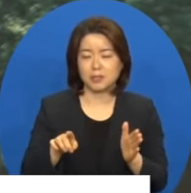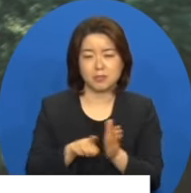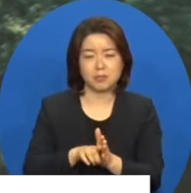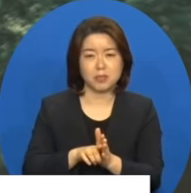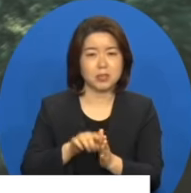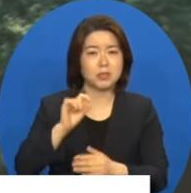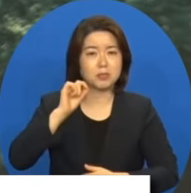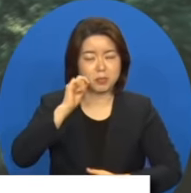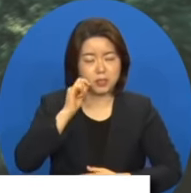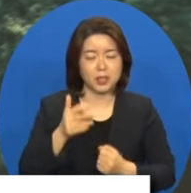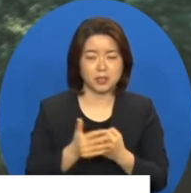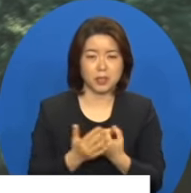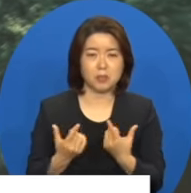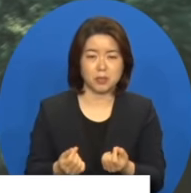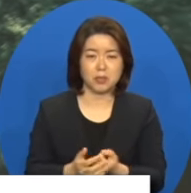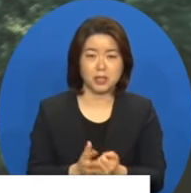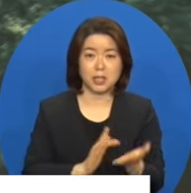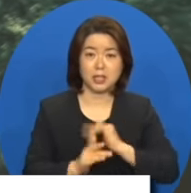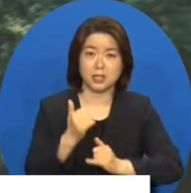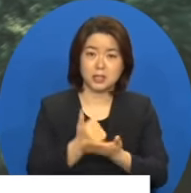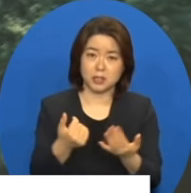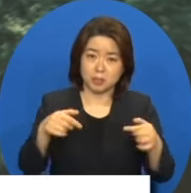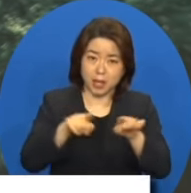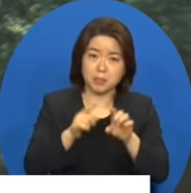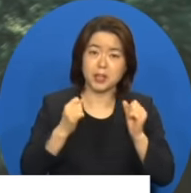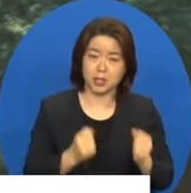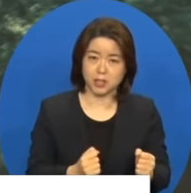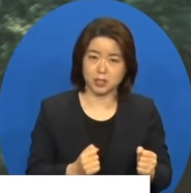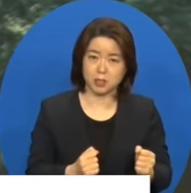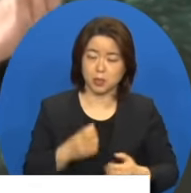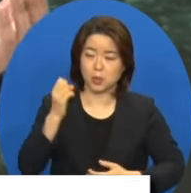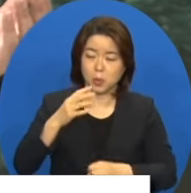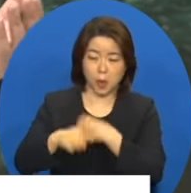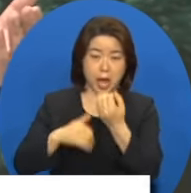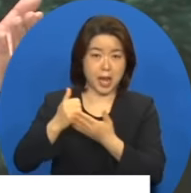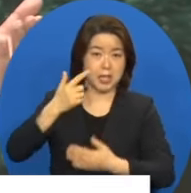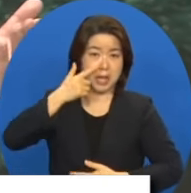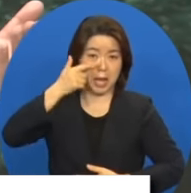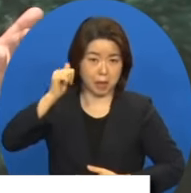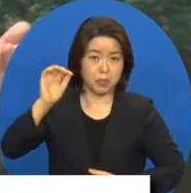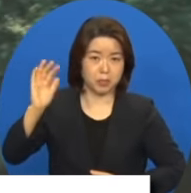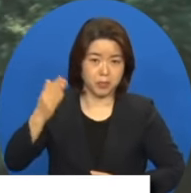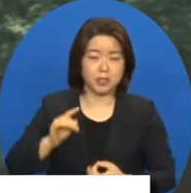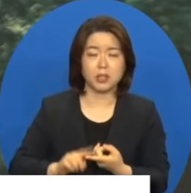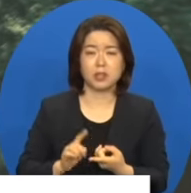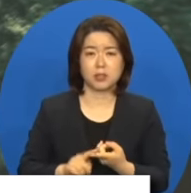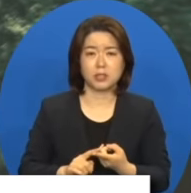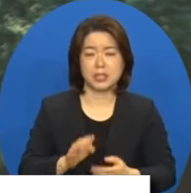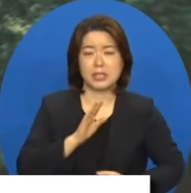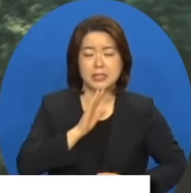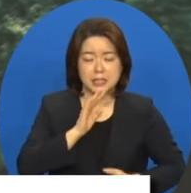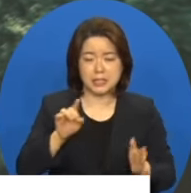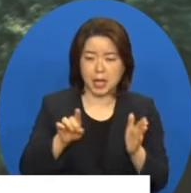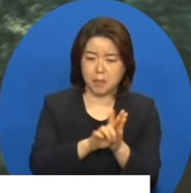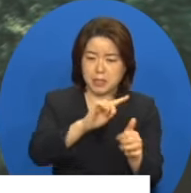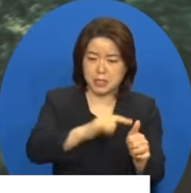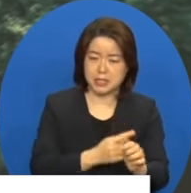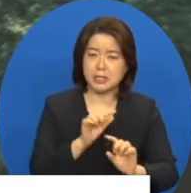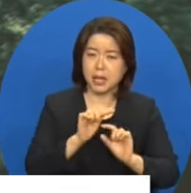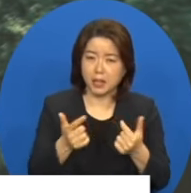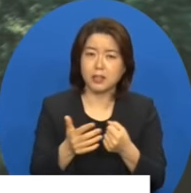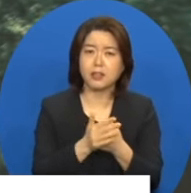겁니다. 예수님이 함께 계시는 것과 그리고 하나님이 아버지 되시다는 것이 진짜 믿어지지